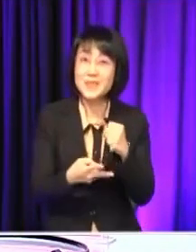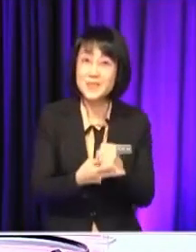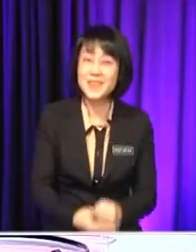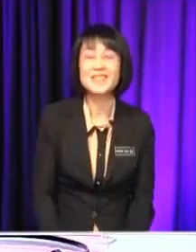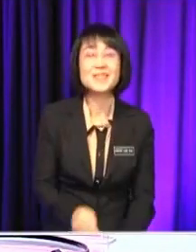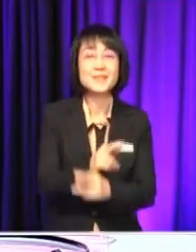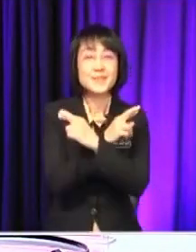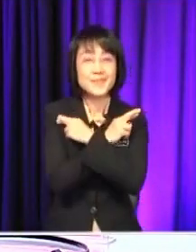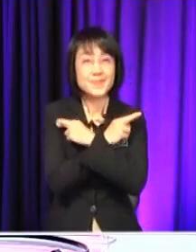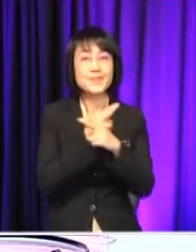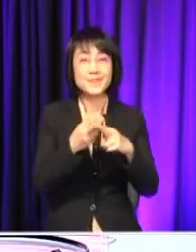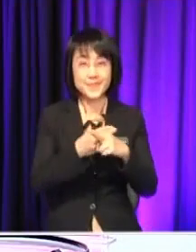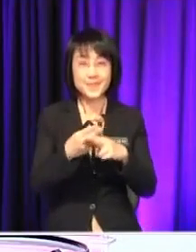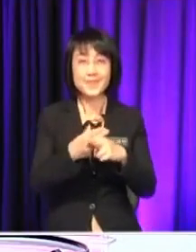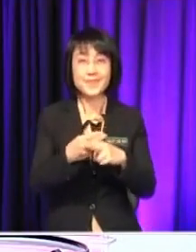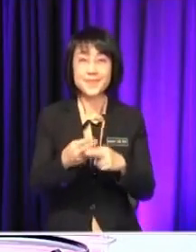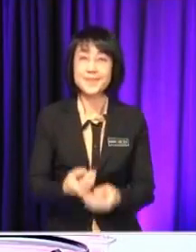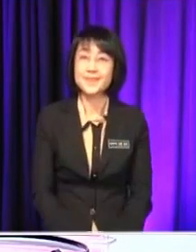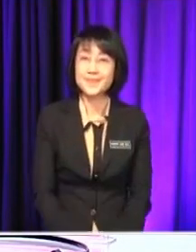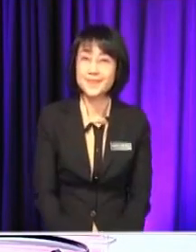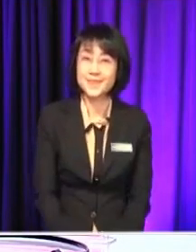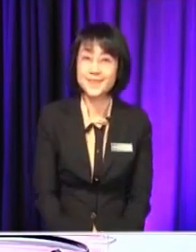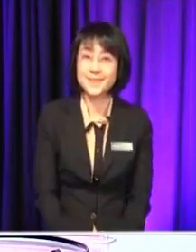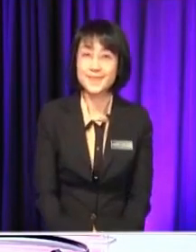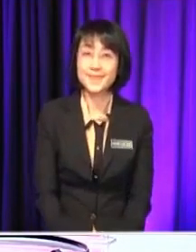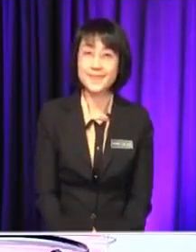kita lihat sedikit kita kembali selepas ini terus kemudian